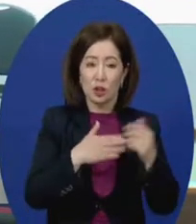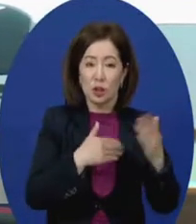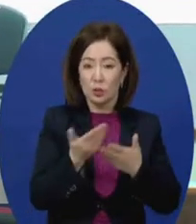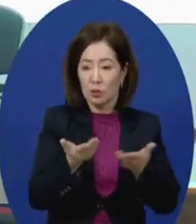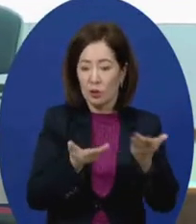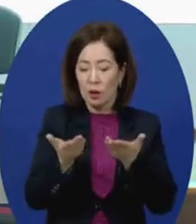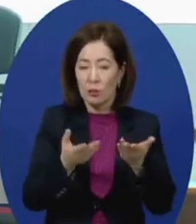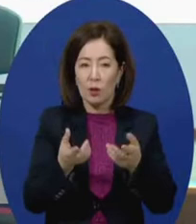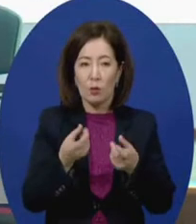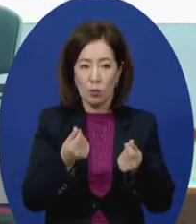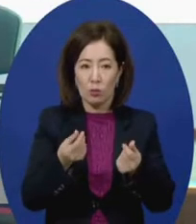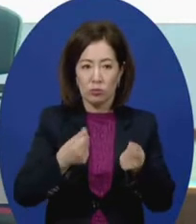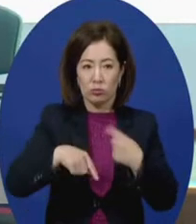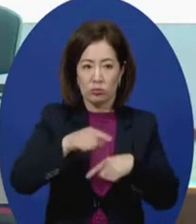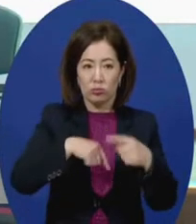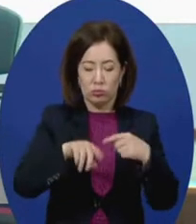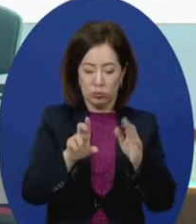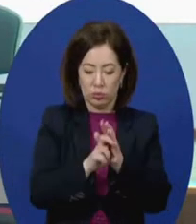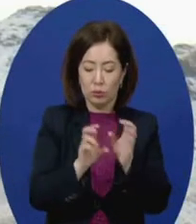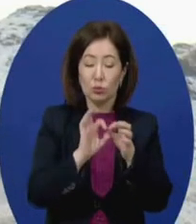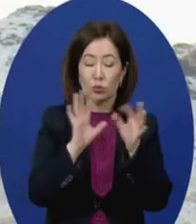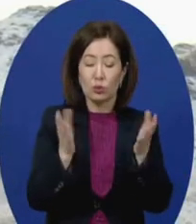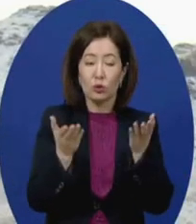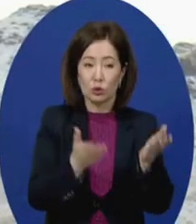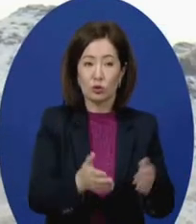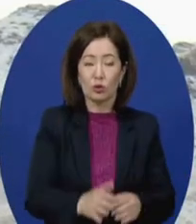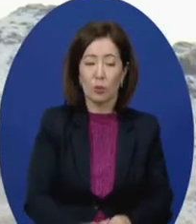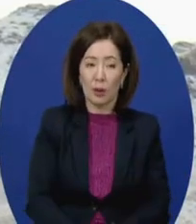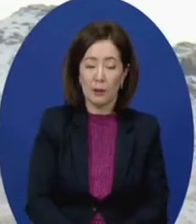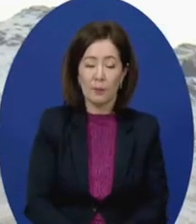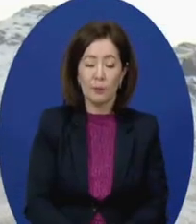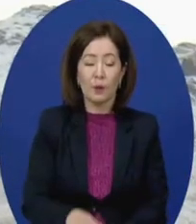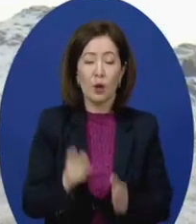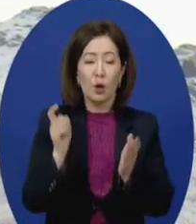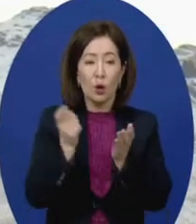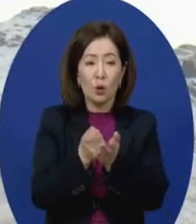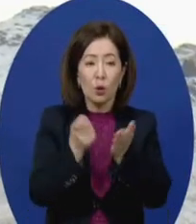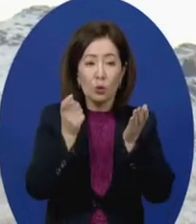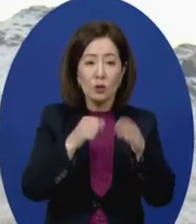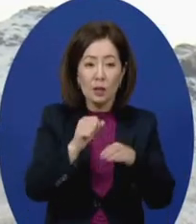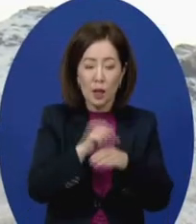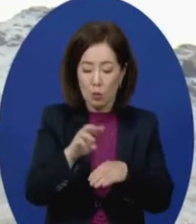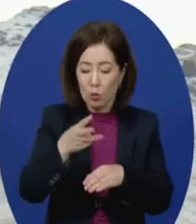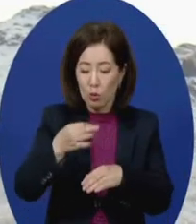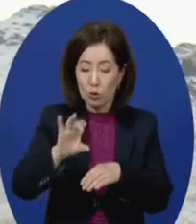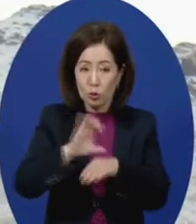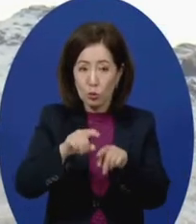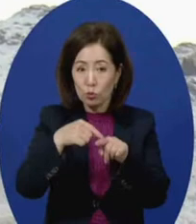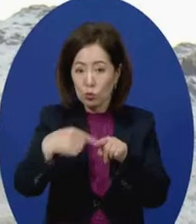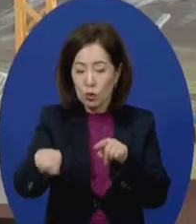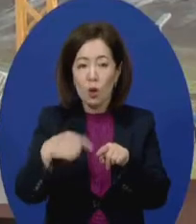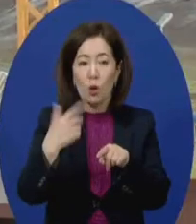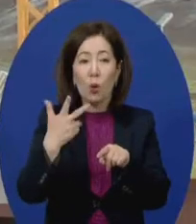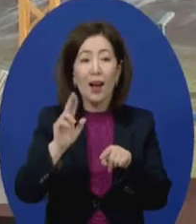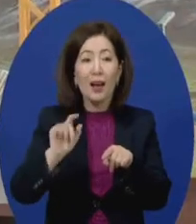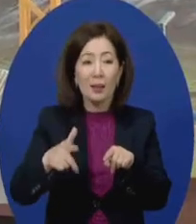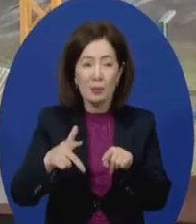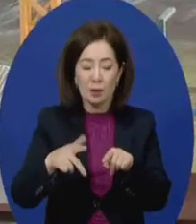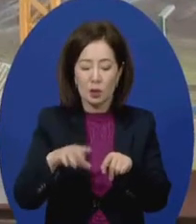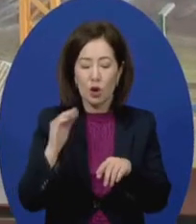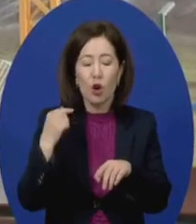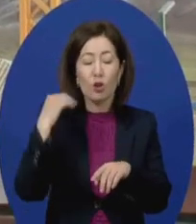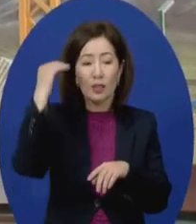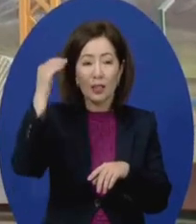ошоод нь одоо ортой бол энэ боломжийг одоо бүрдүүлж байна. Хөсгөл аймгийн Мөрөн сумын төвөөс 3 км зайд байрлах өндөр